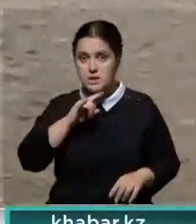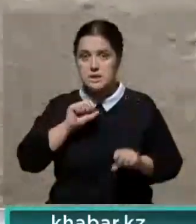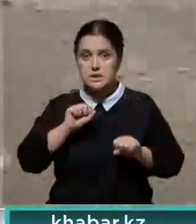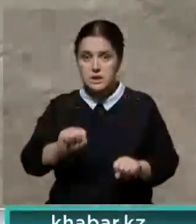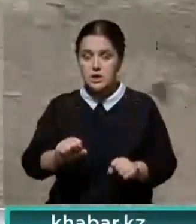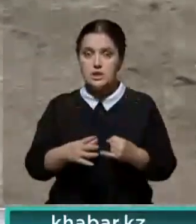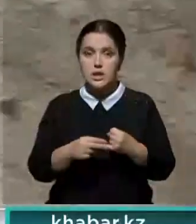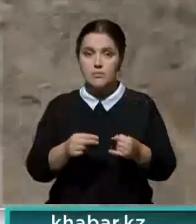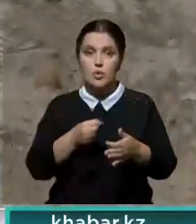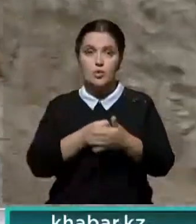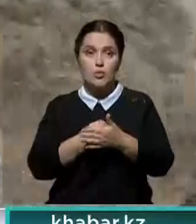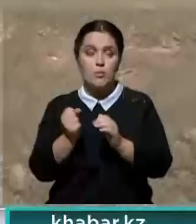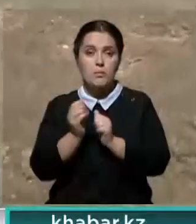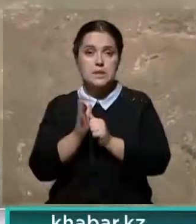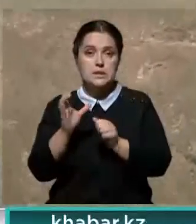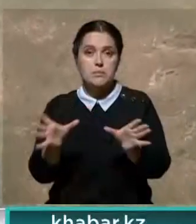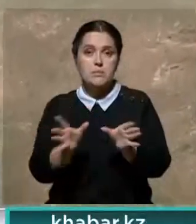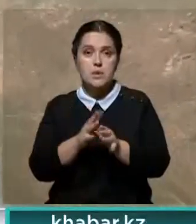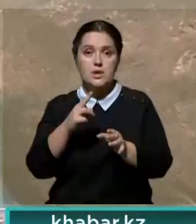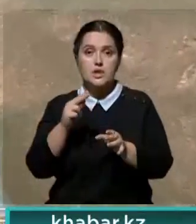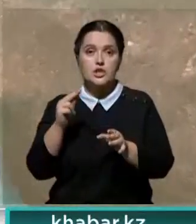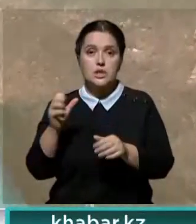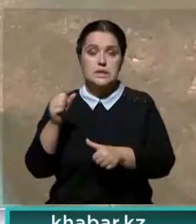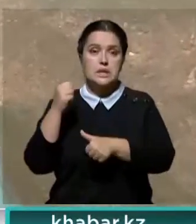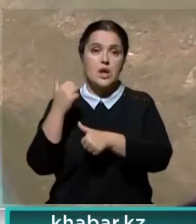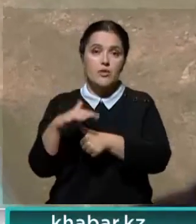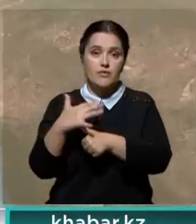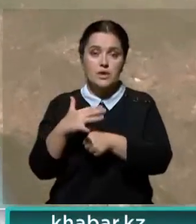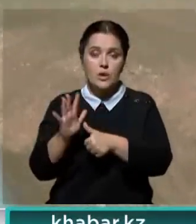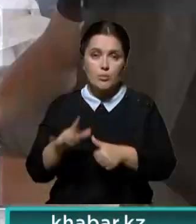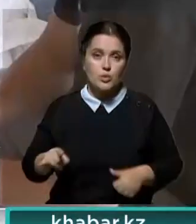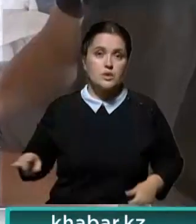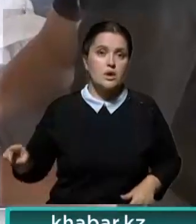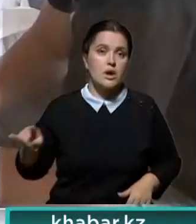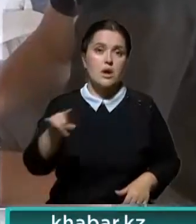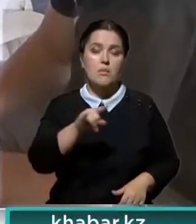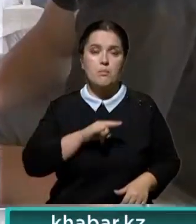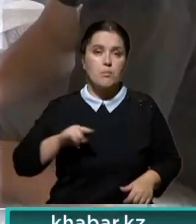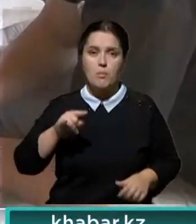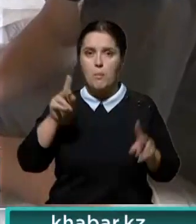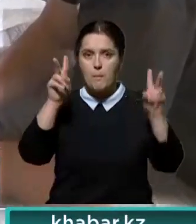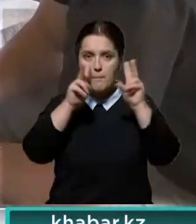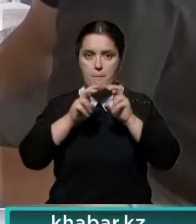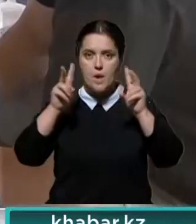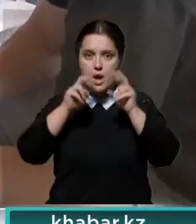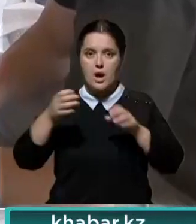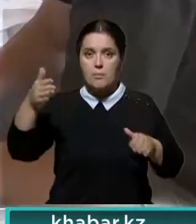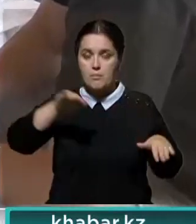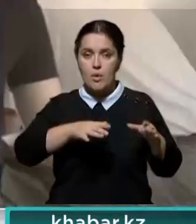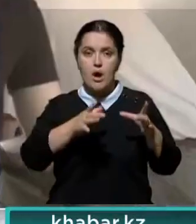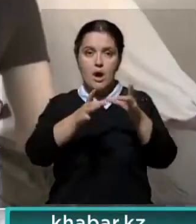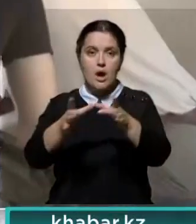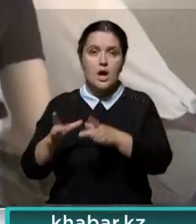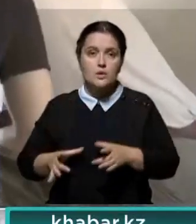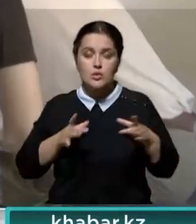защиты». До 15 сентября они совместно с сотрудниками ДЧС на вертолетах будут проводить облет моренных